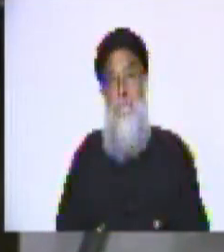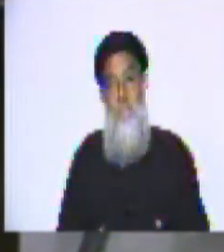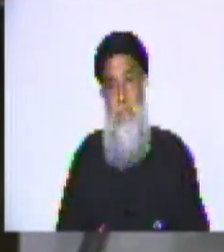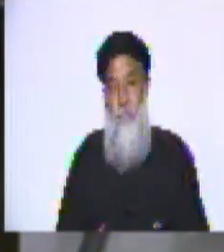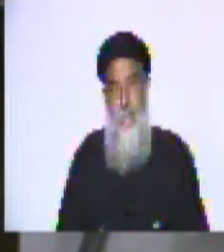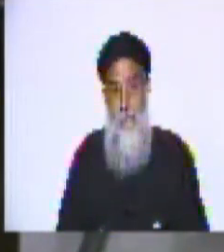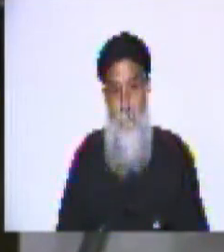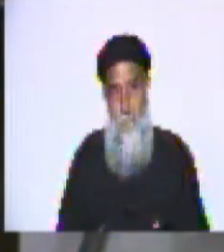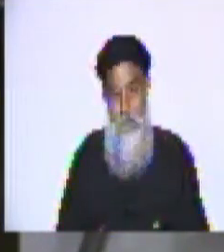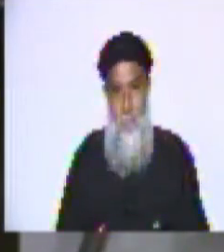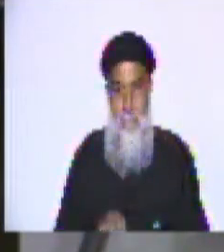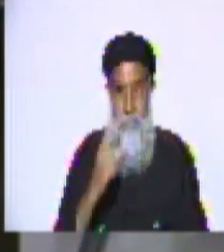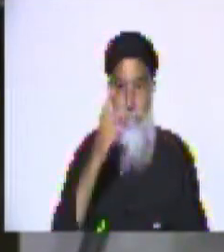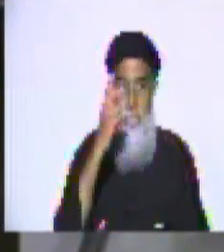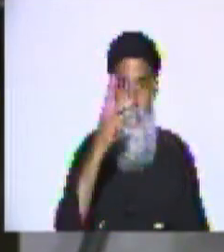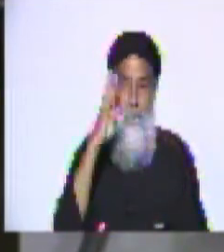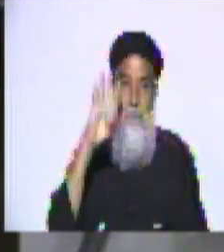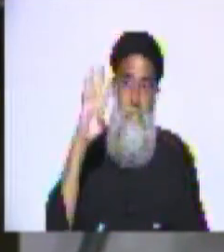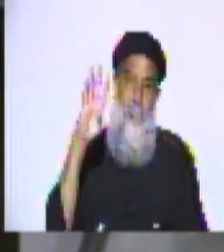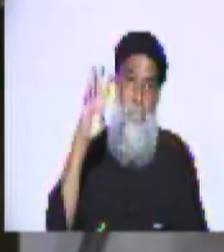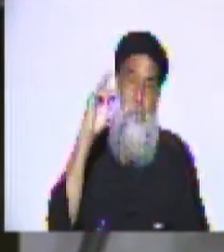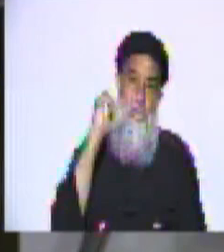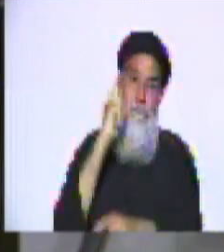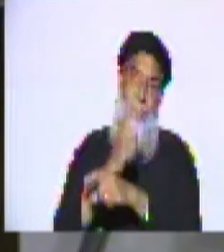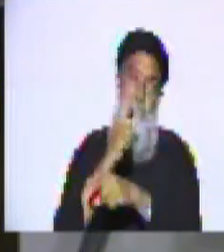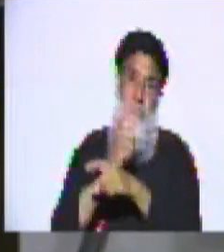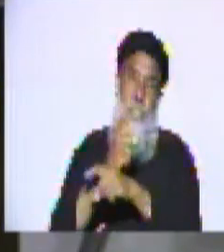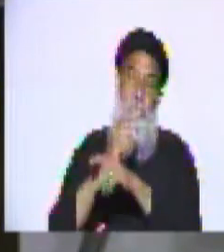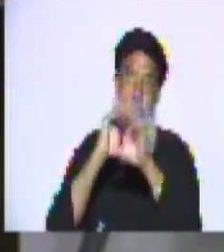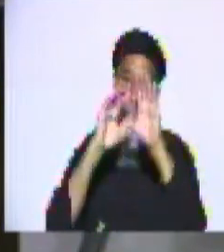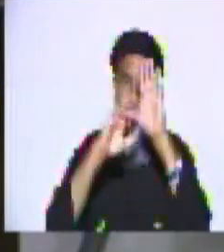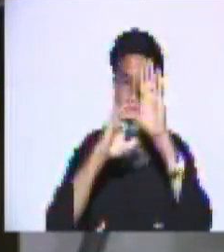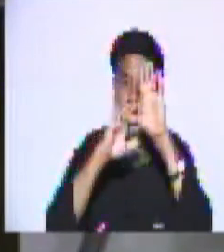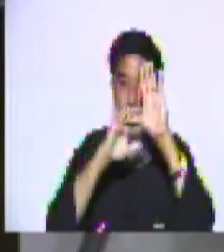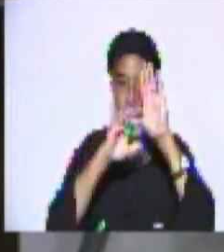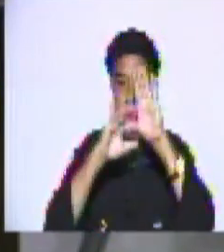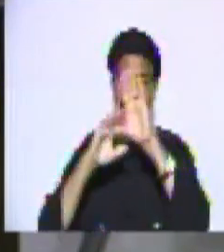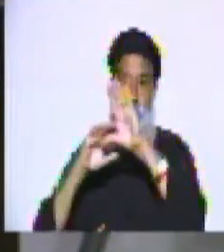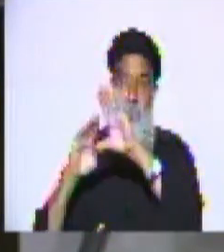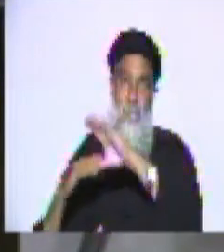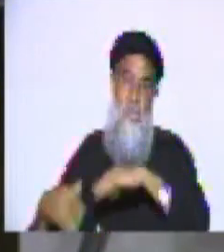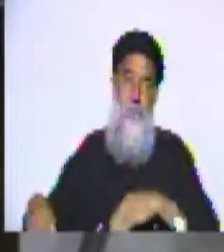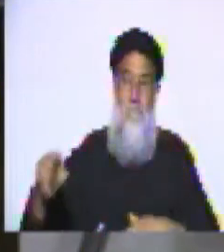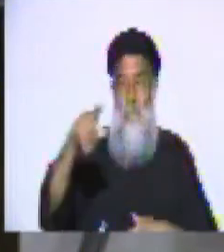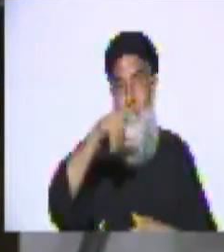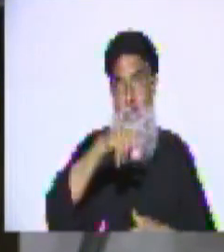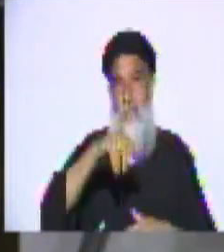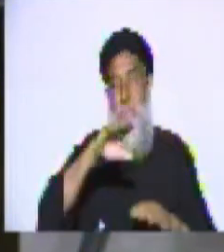فالكراسي دي كان 4 كراسي رسولية وبعد كده كرسي القسطنطينية،